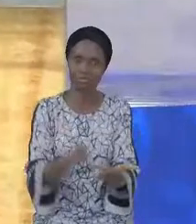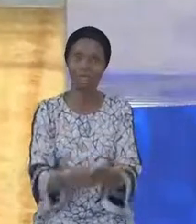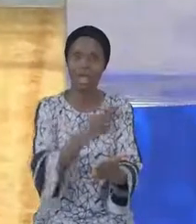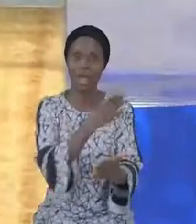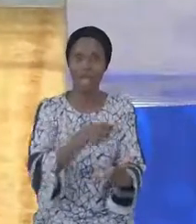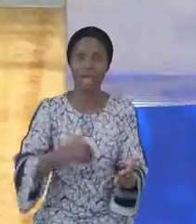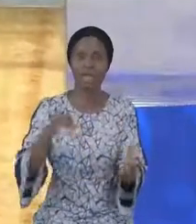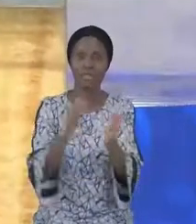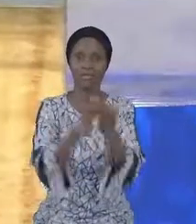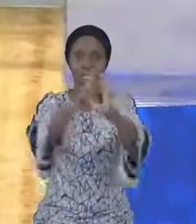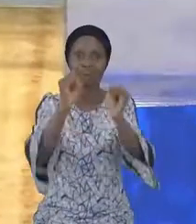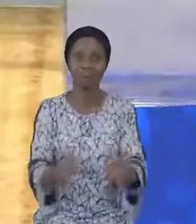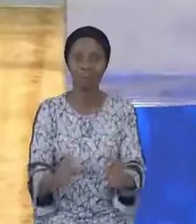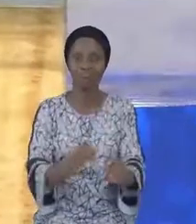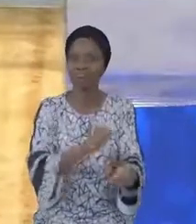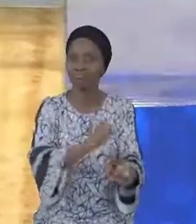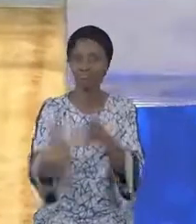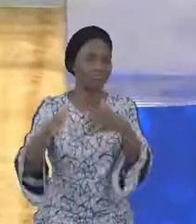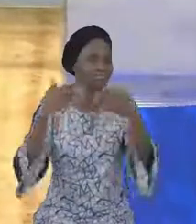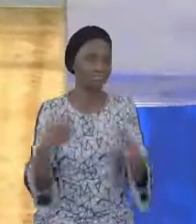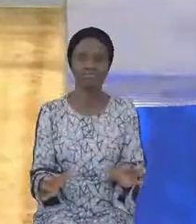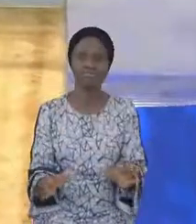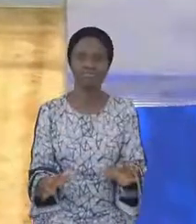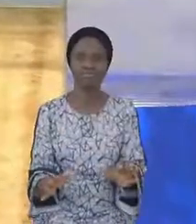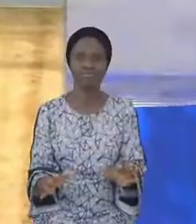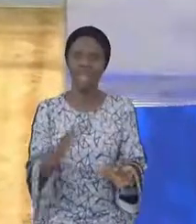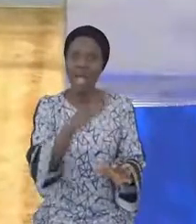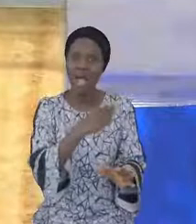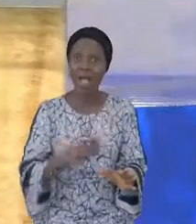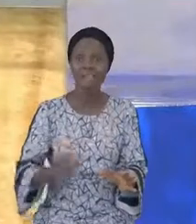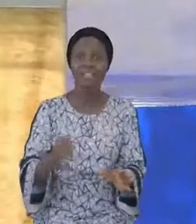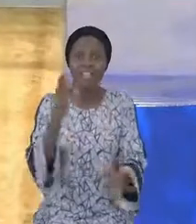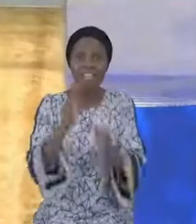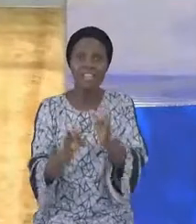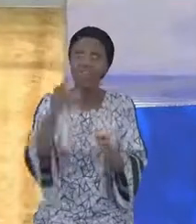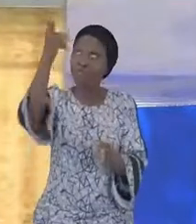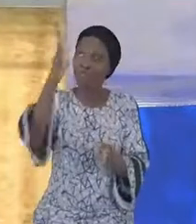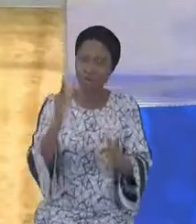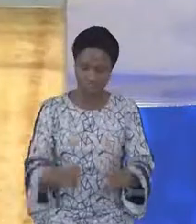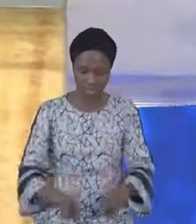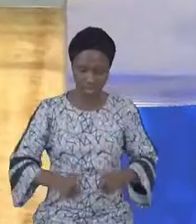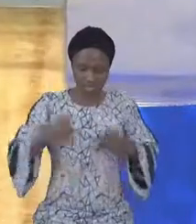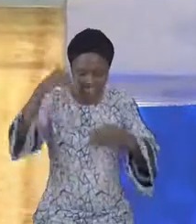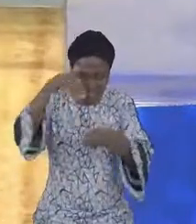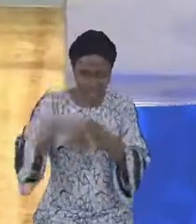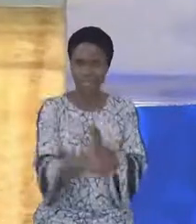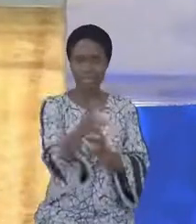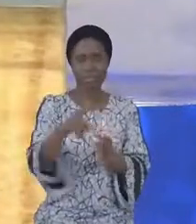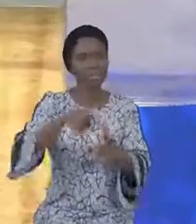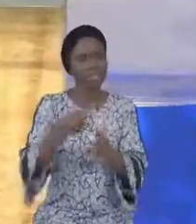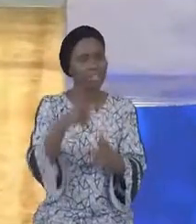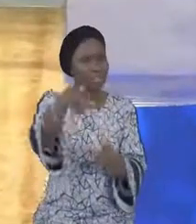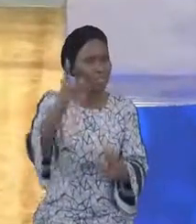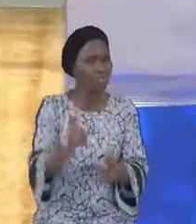éliminé. Si Dieu vit au-dedans de toi, tu dois le comprendre. Tu